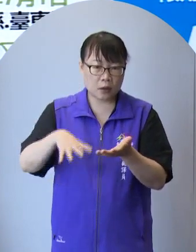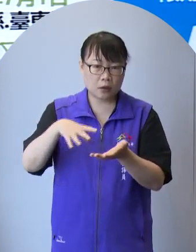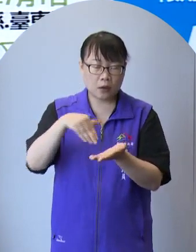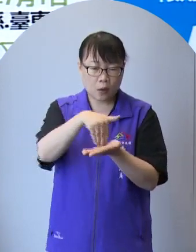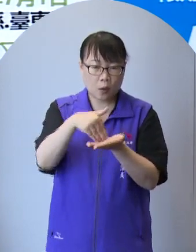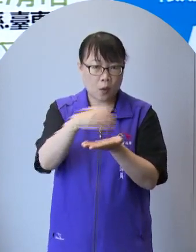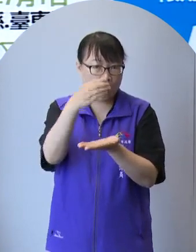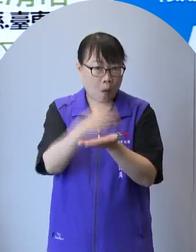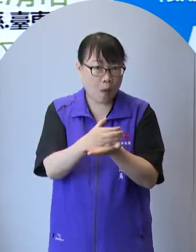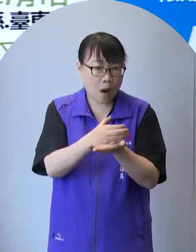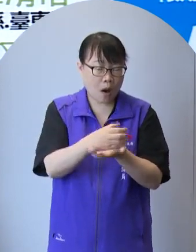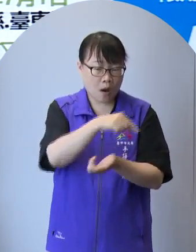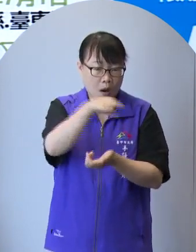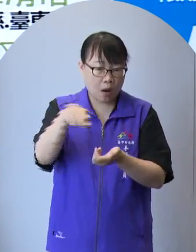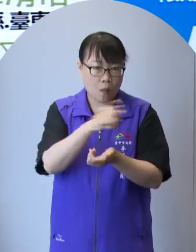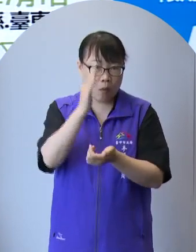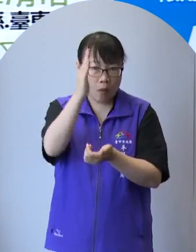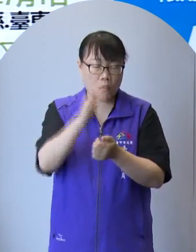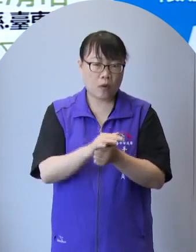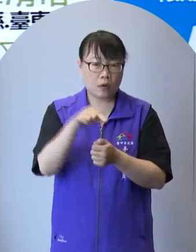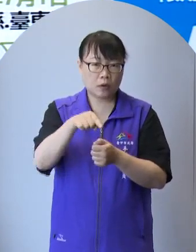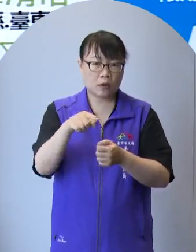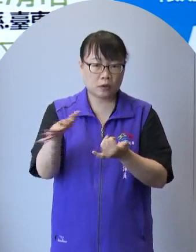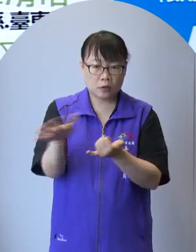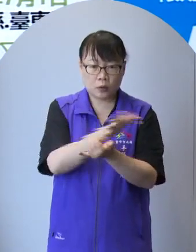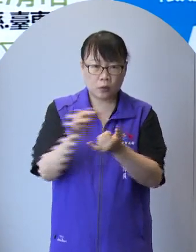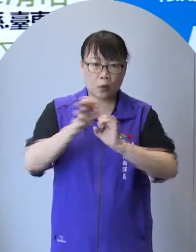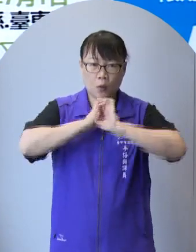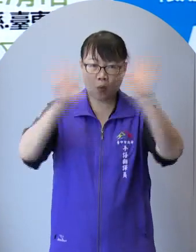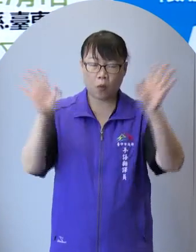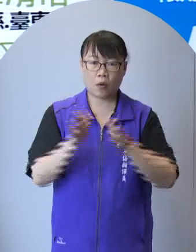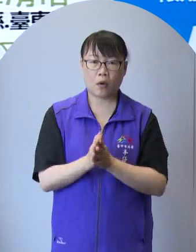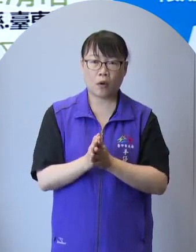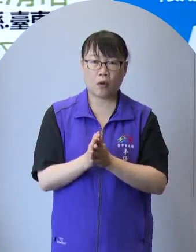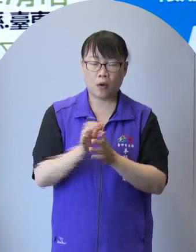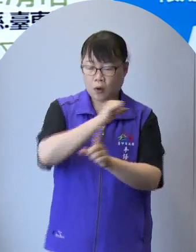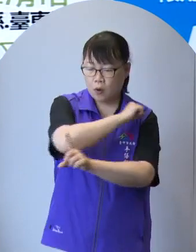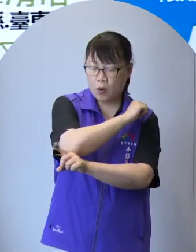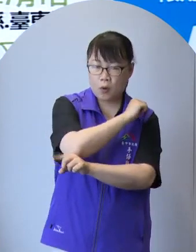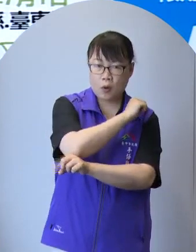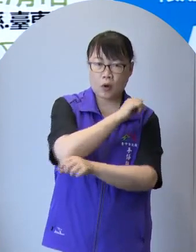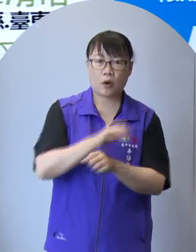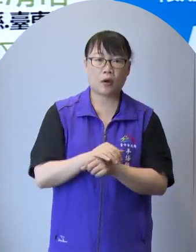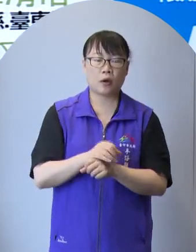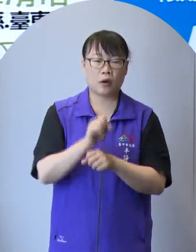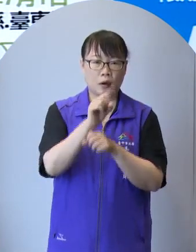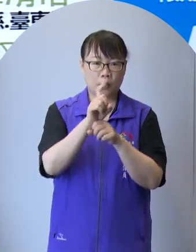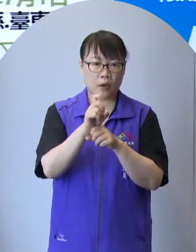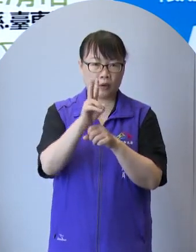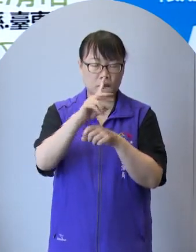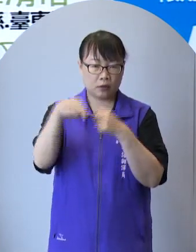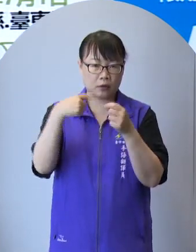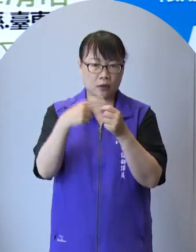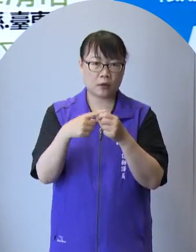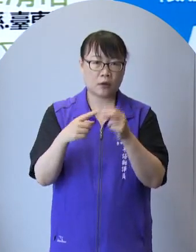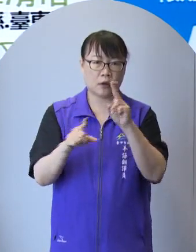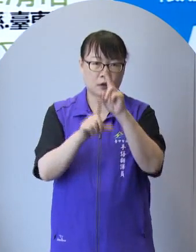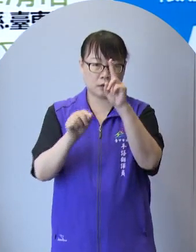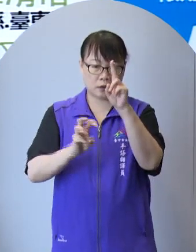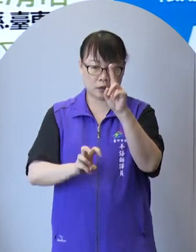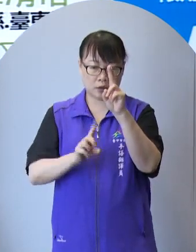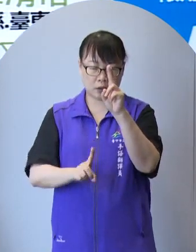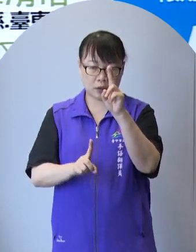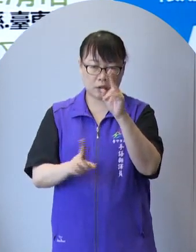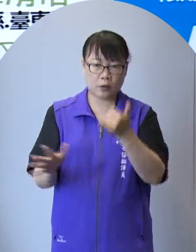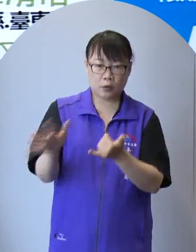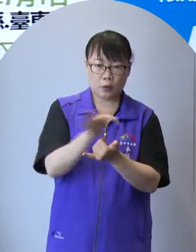它是有全国一起公告，它最后要在113年12月30日要全国同步限用